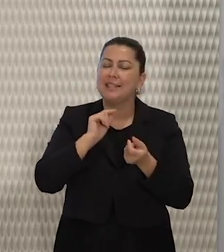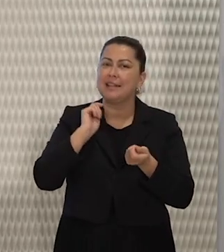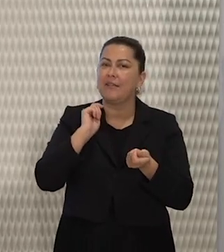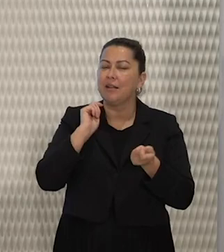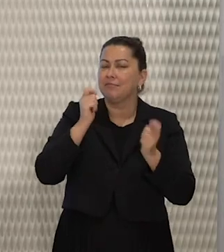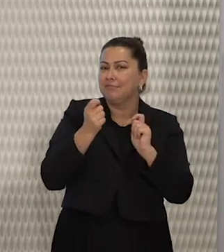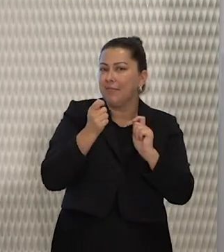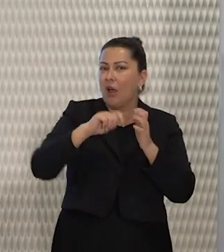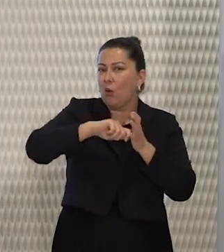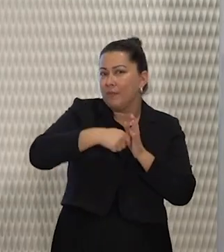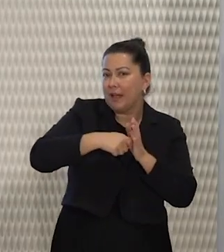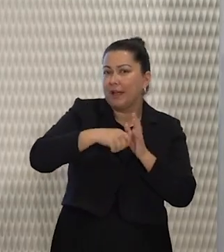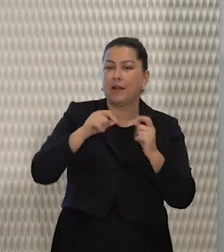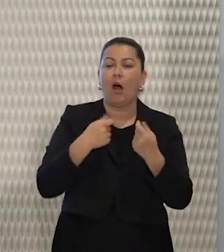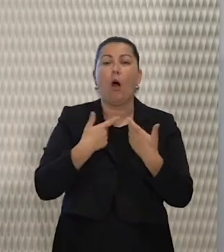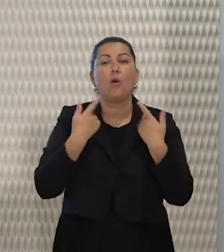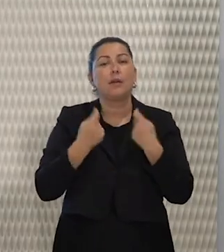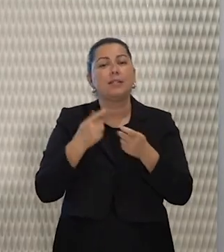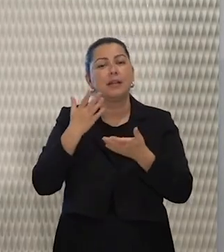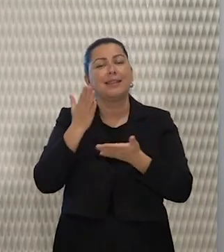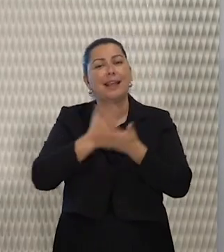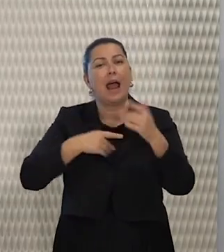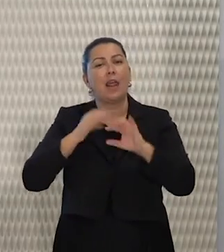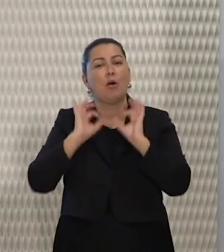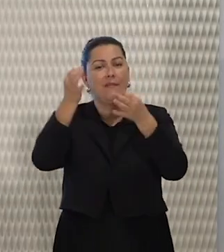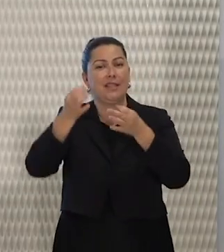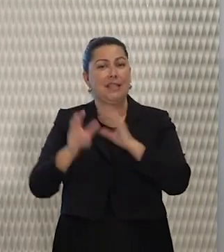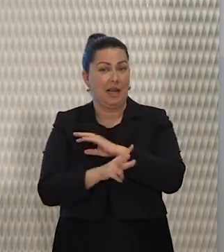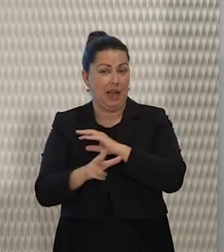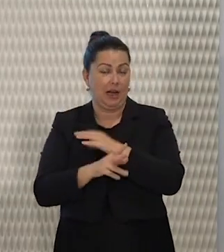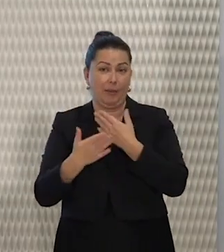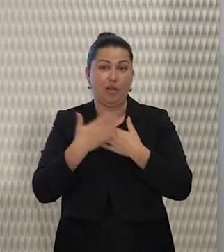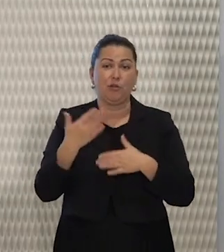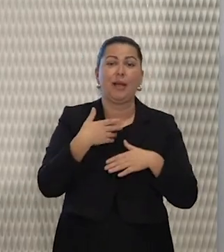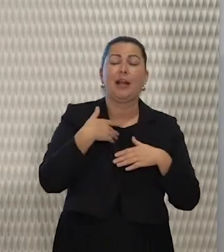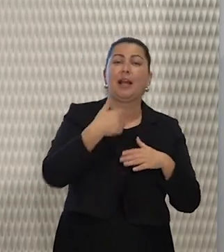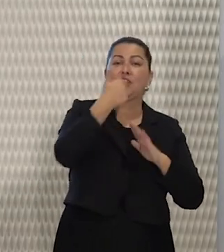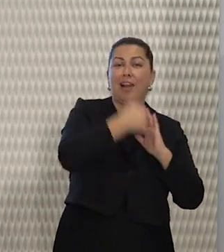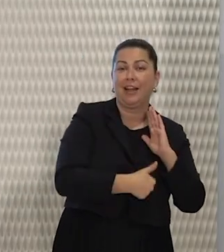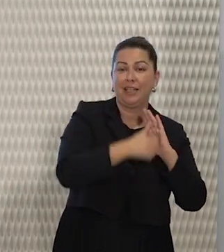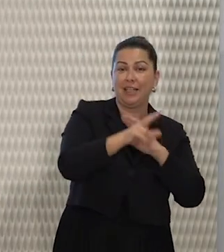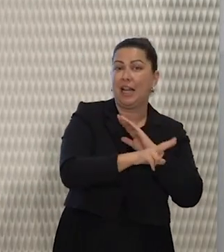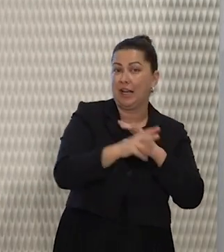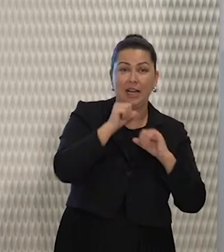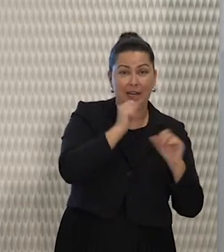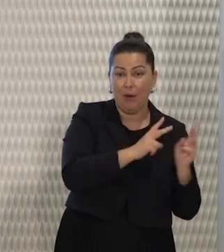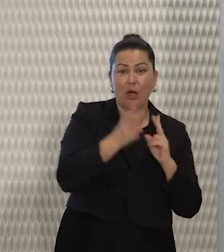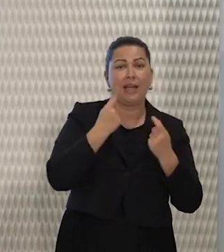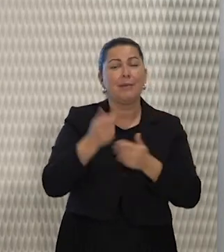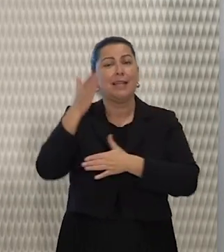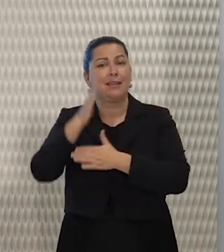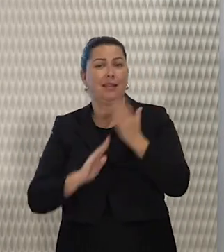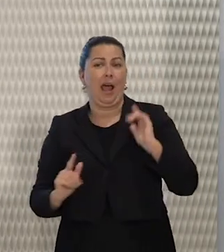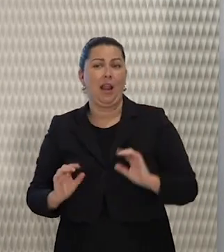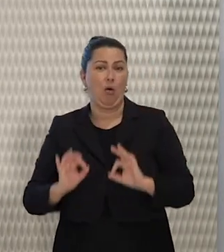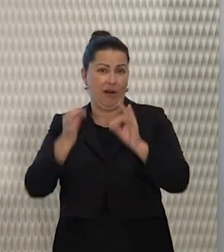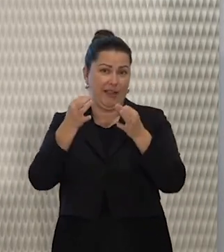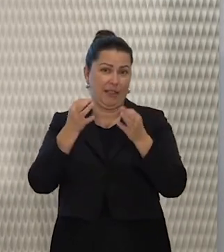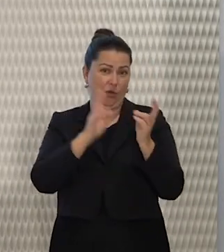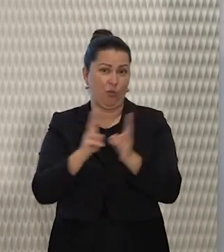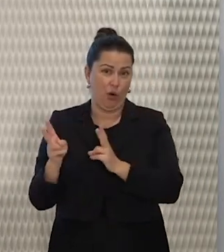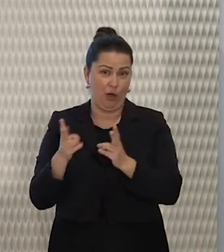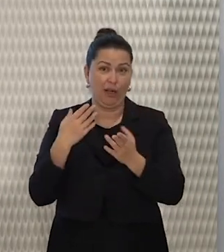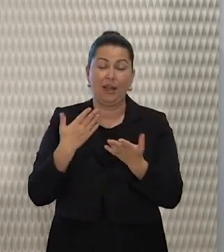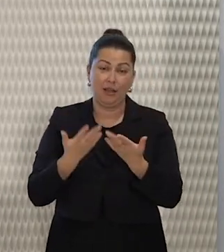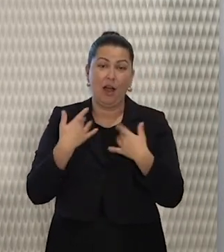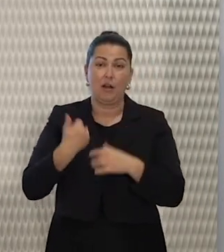das wir auch schon gehört haben, ist die teilqualifizierte Lehre. Wenn zum Beispiel die standardisierte Lehre so nicht geht, wie sie vorgeschrieben ist, kann man über die Teilqualifizierung eine Möglichkeit finden,